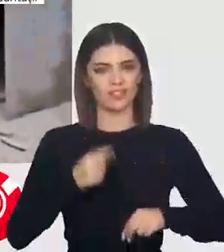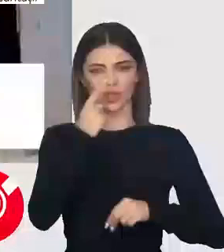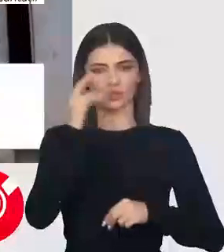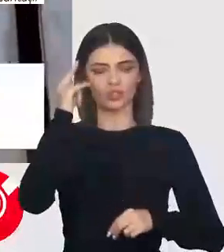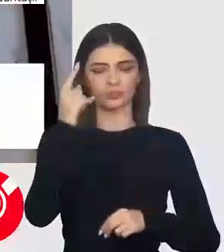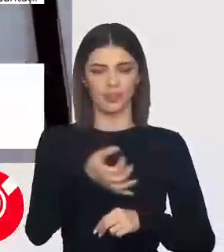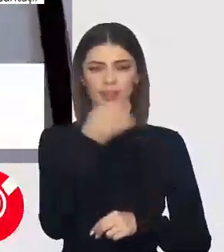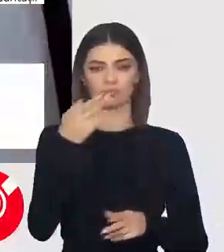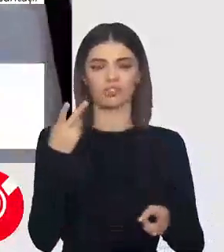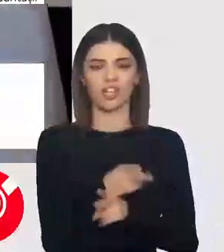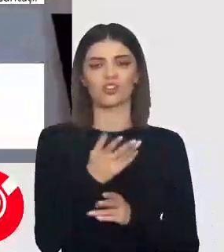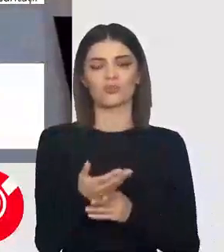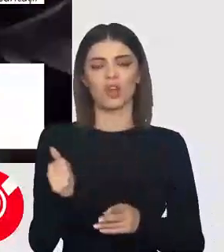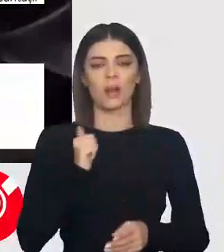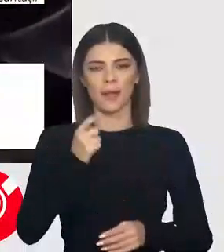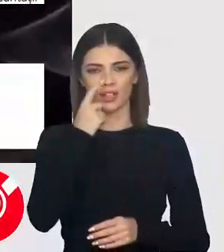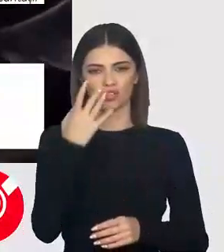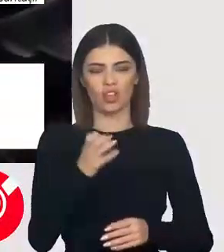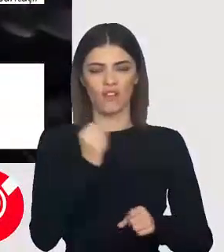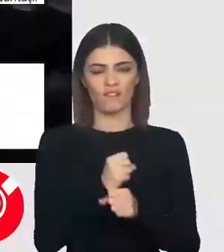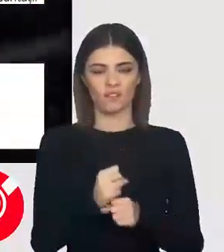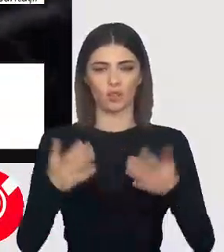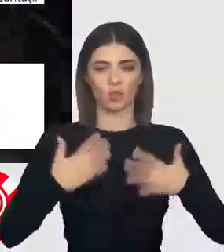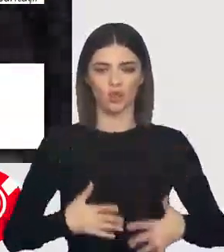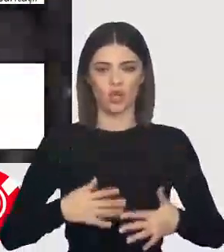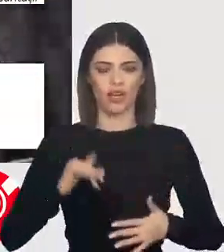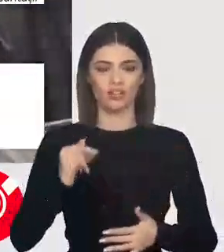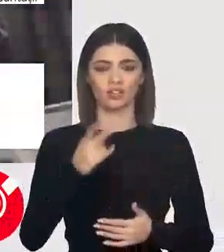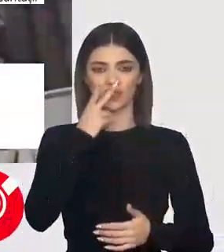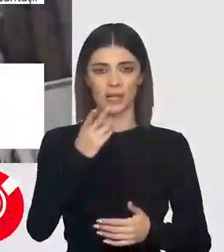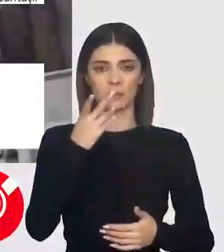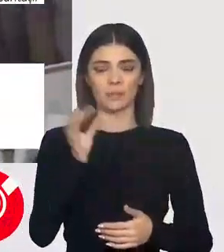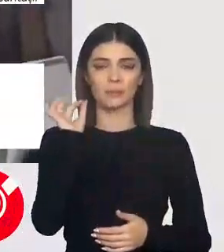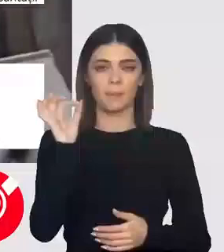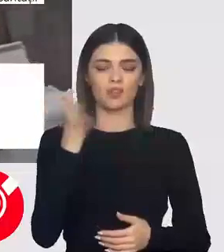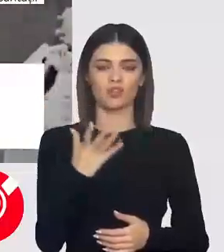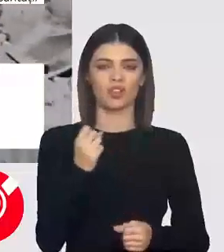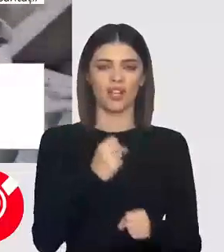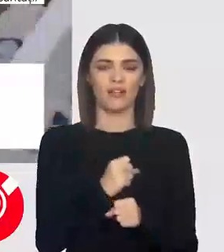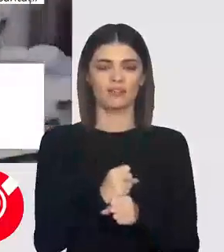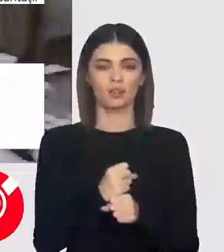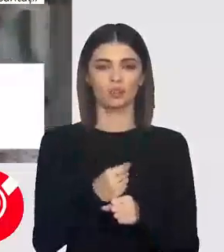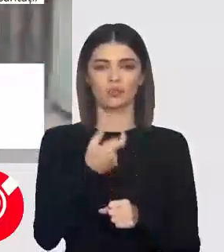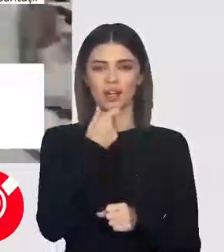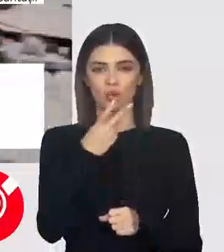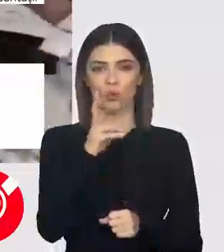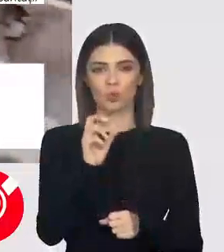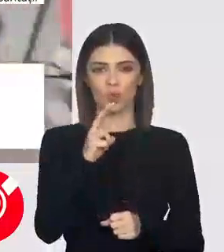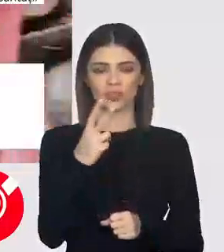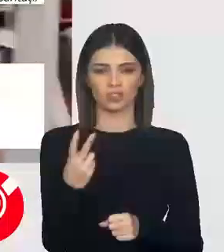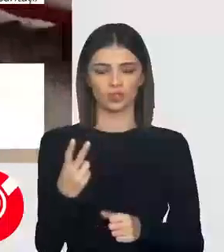rusă pentru operațiunile sale militare din Ucraina, în special cele din toamna anului